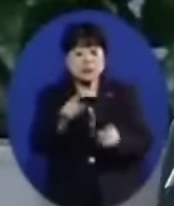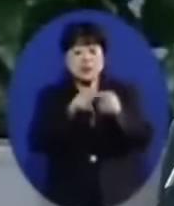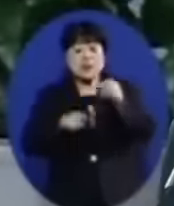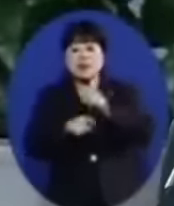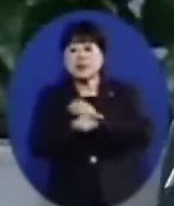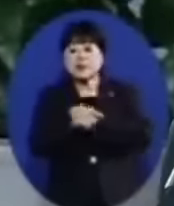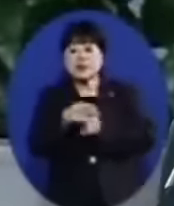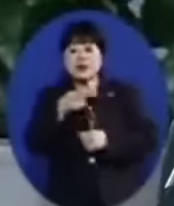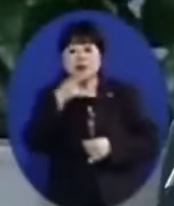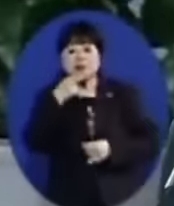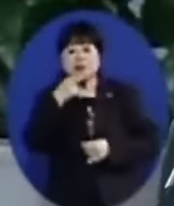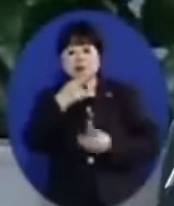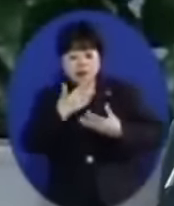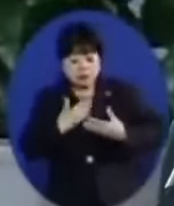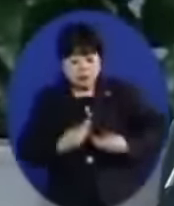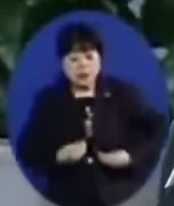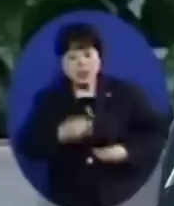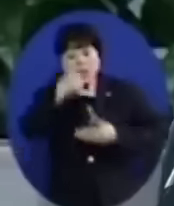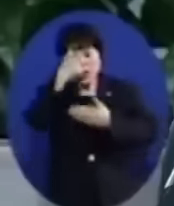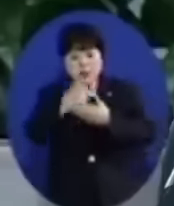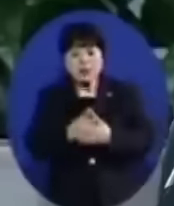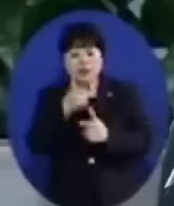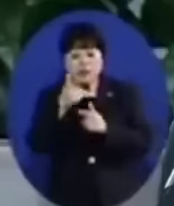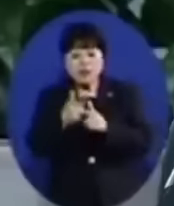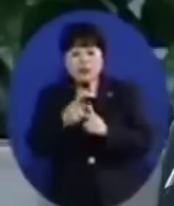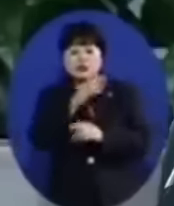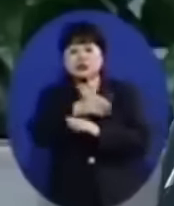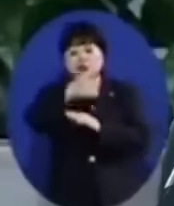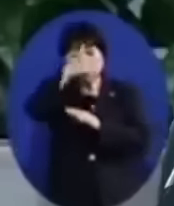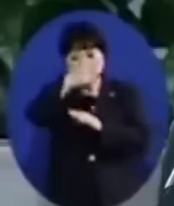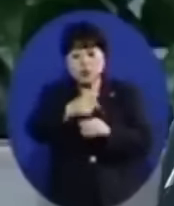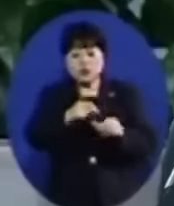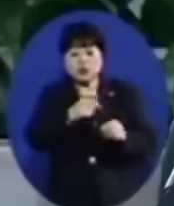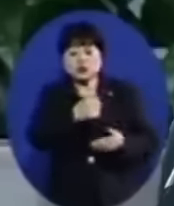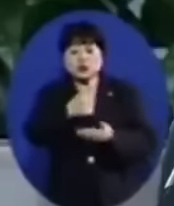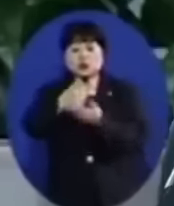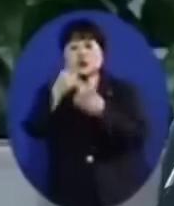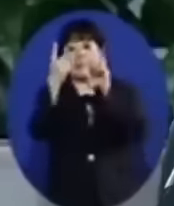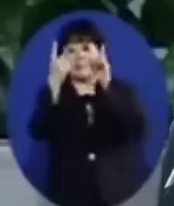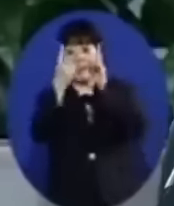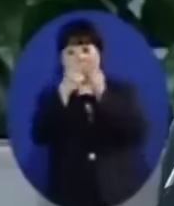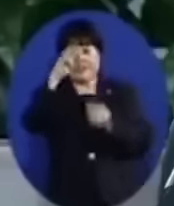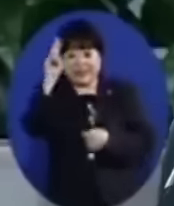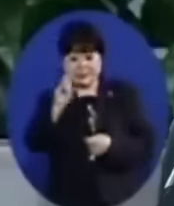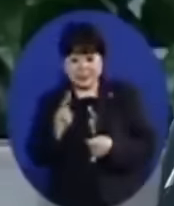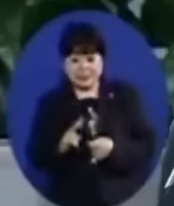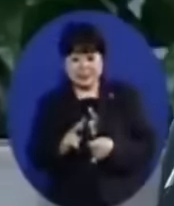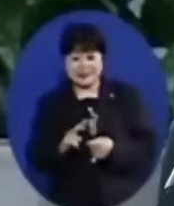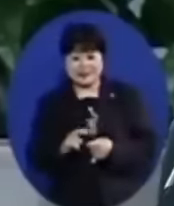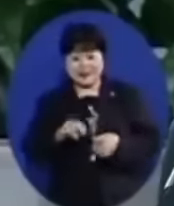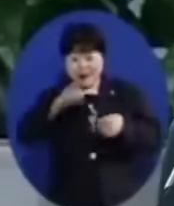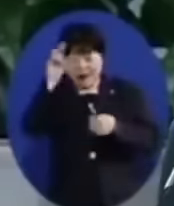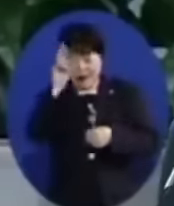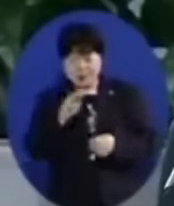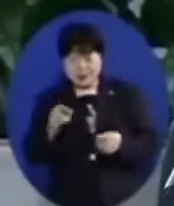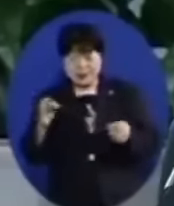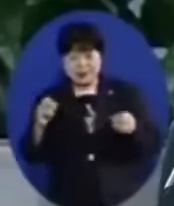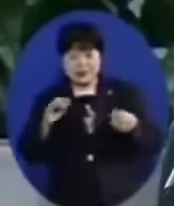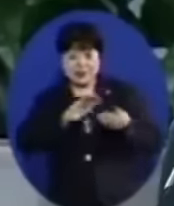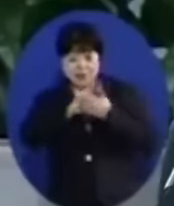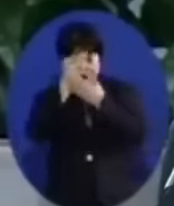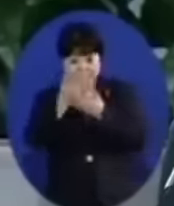못하고 절망지게 됐는데 예수 그리스도를 구주로 만나자마자 순식간에 변화되어버리고 마는